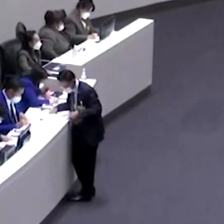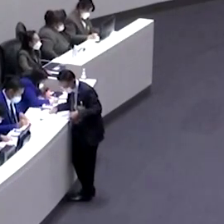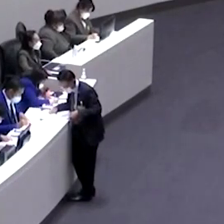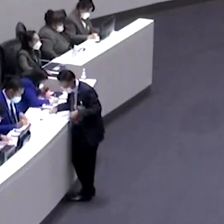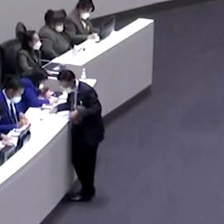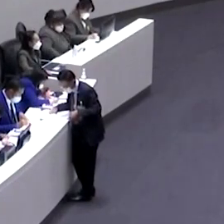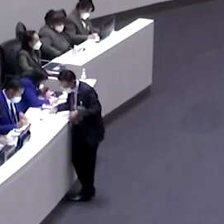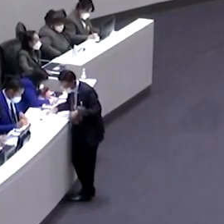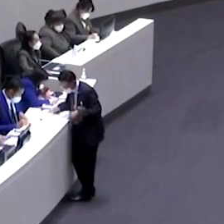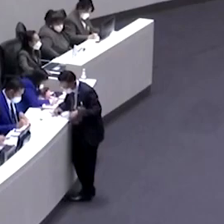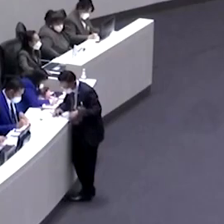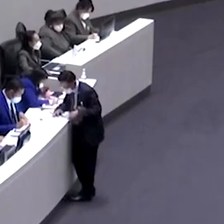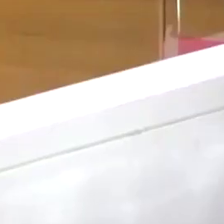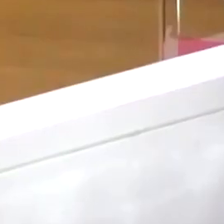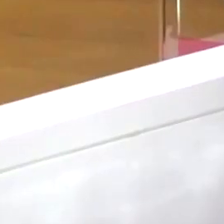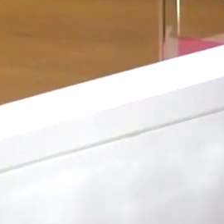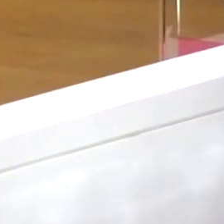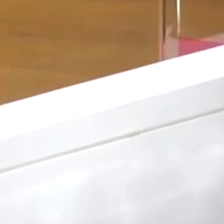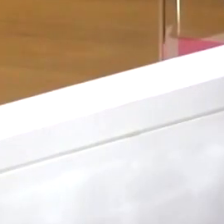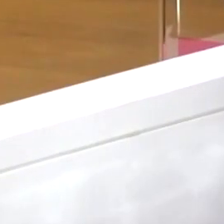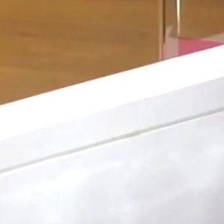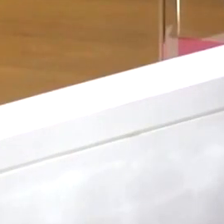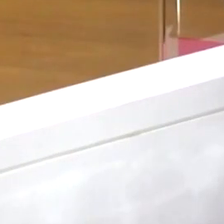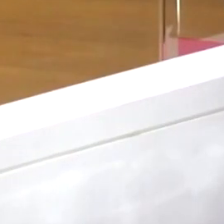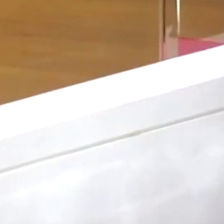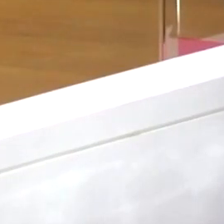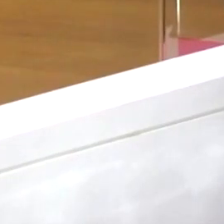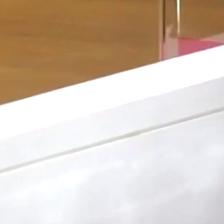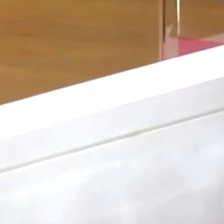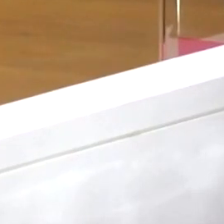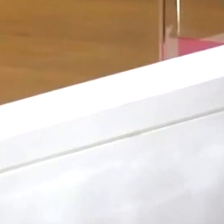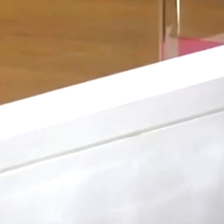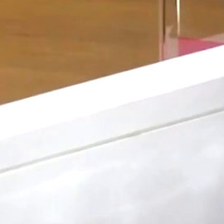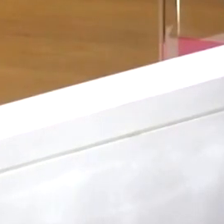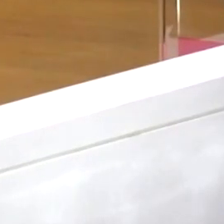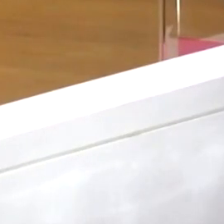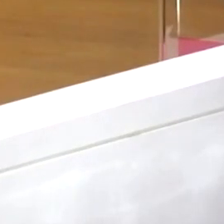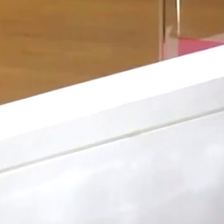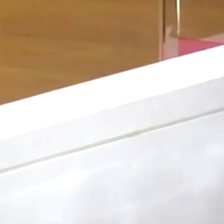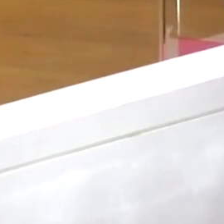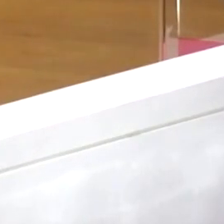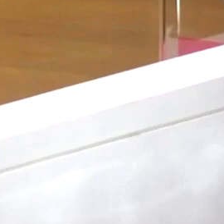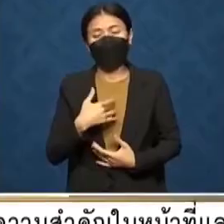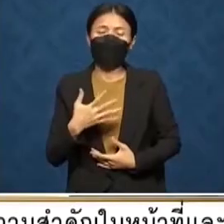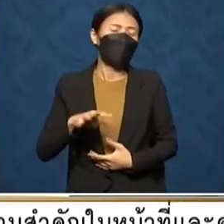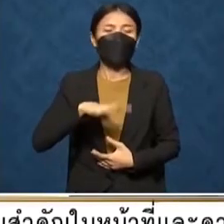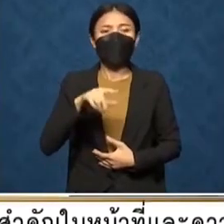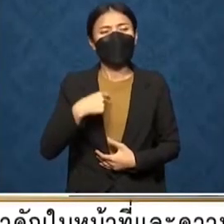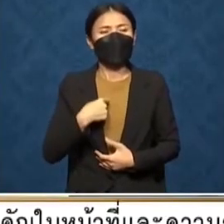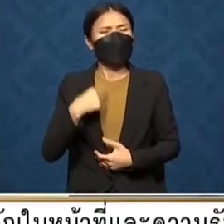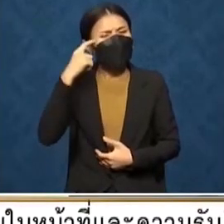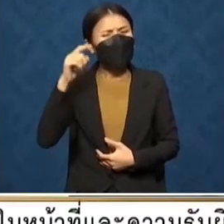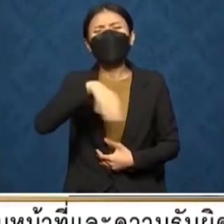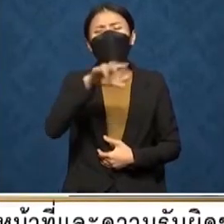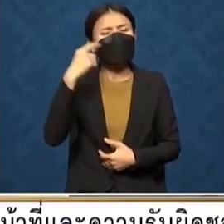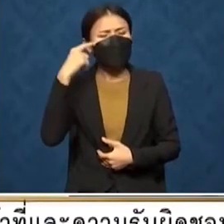เป็นไปได้ครับเป็นไปได้ก็เป็นเหตุผลอาจจะเป็นเหตุผลหนึ่งที่ซ้อนอยู ่ค่ะโอ้คุณสุทินไปวิจารณ์ชาวบ้านก็เยอะ